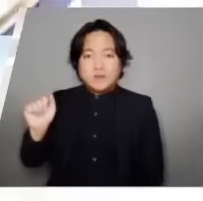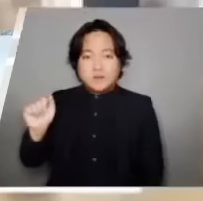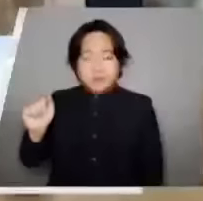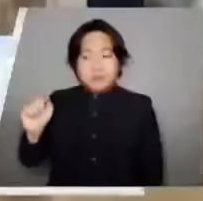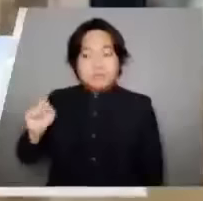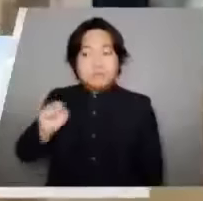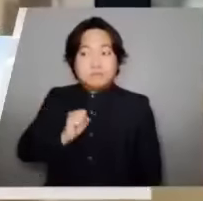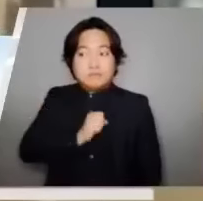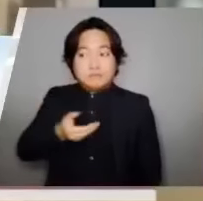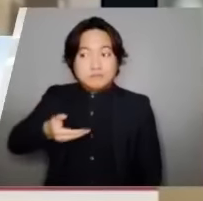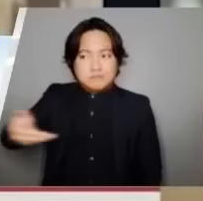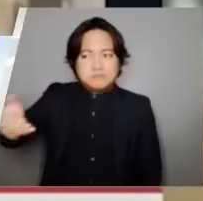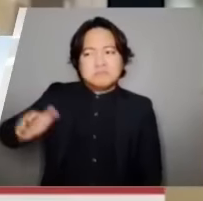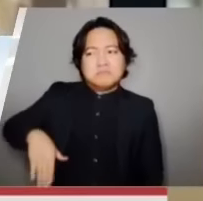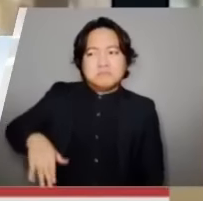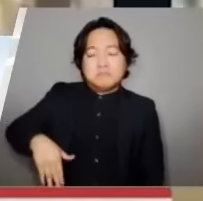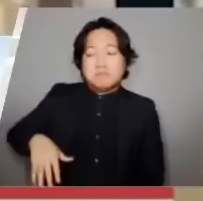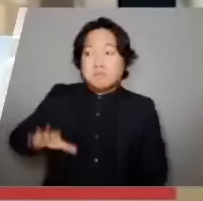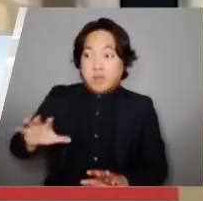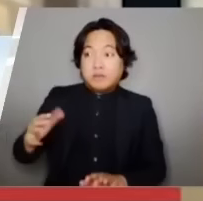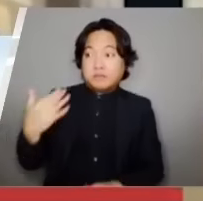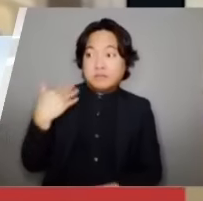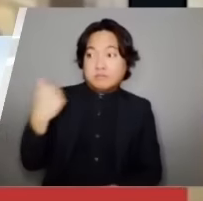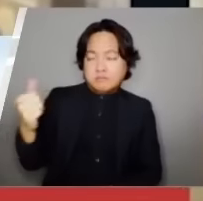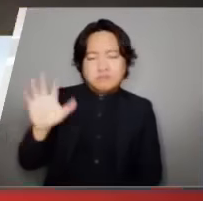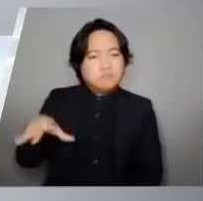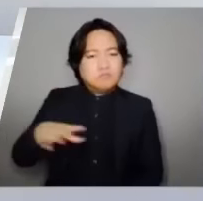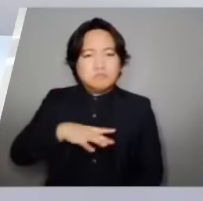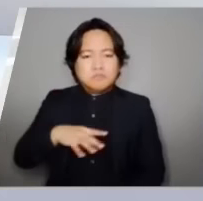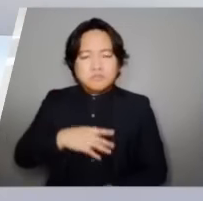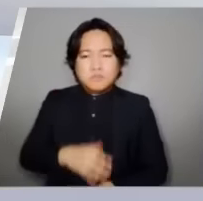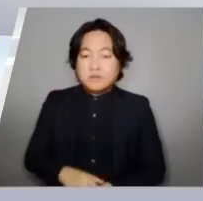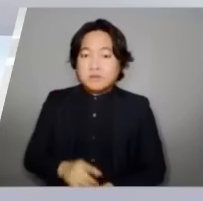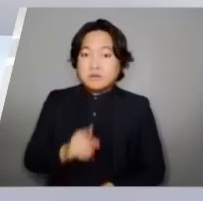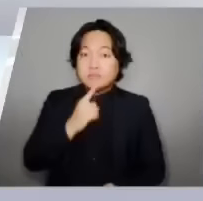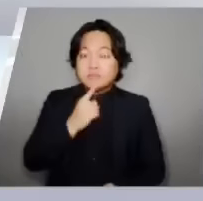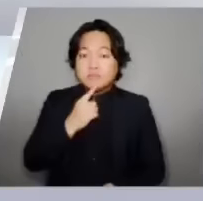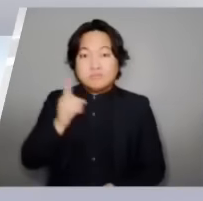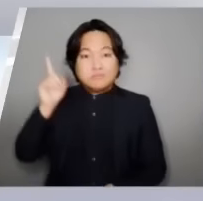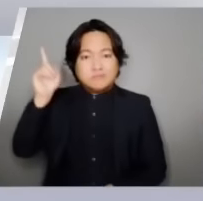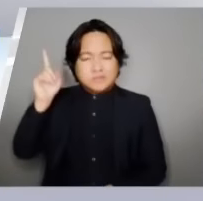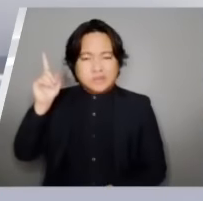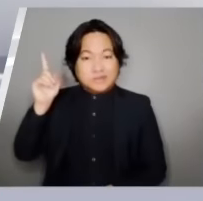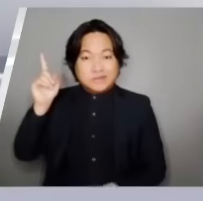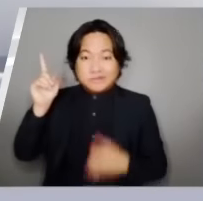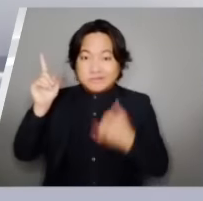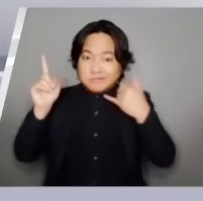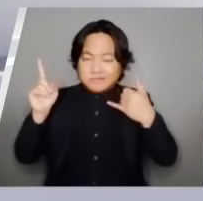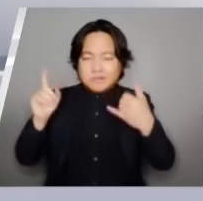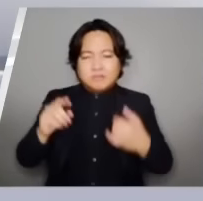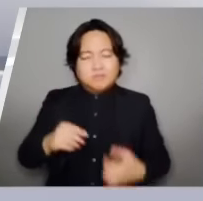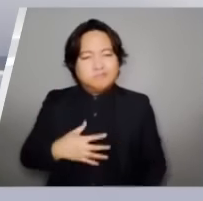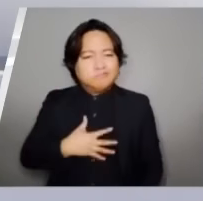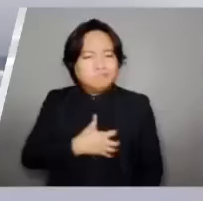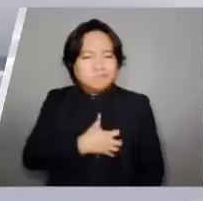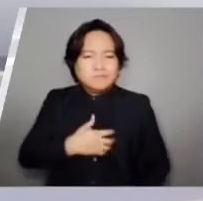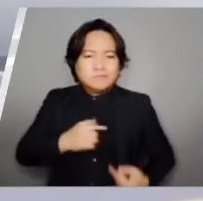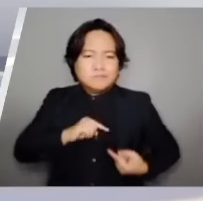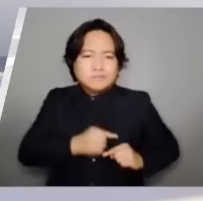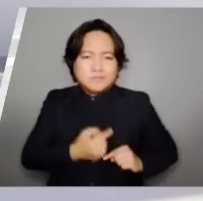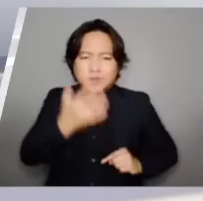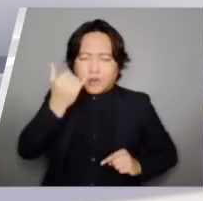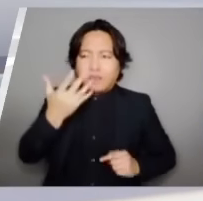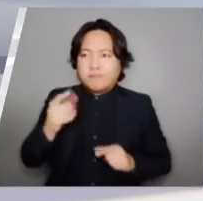dito. Aminado siyang nasaktan sa lumutang na larawan. Talaga masakit because for 37 years I tried to keep my records